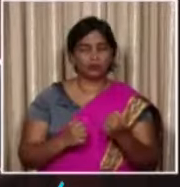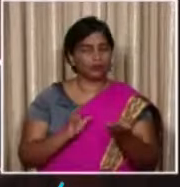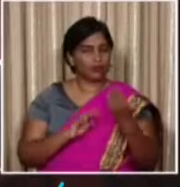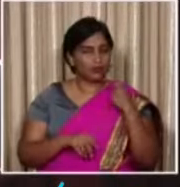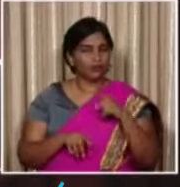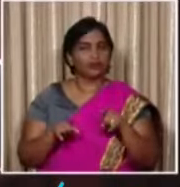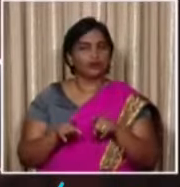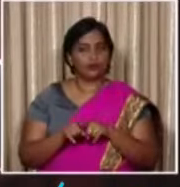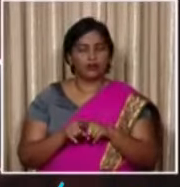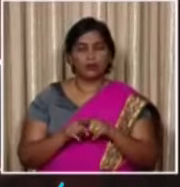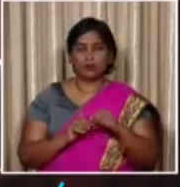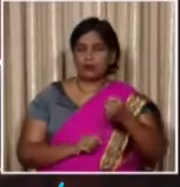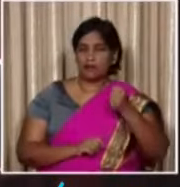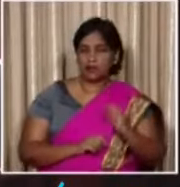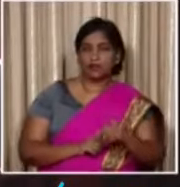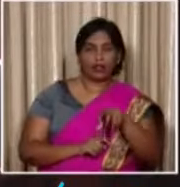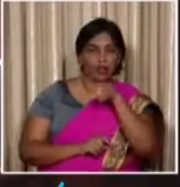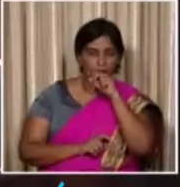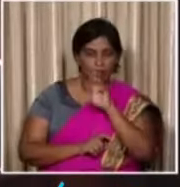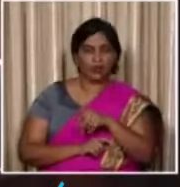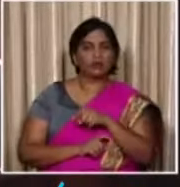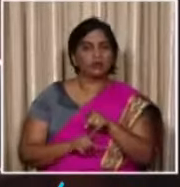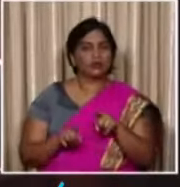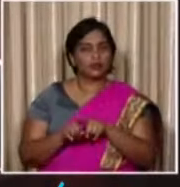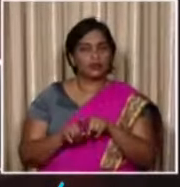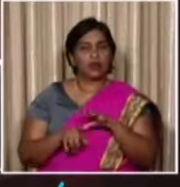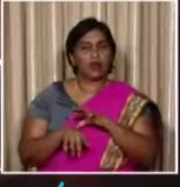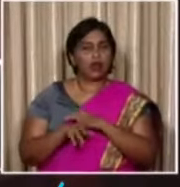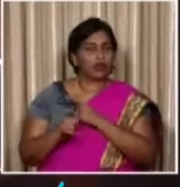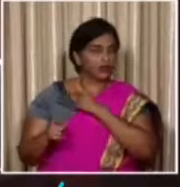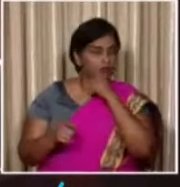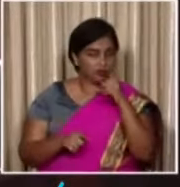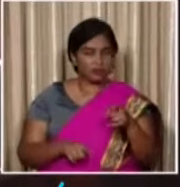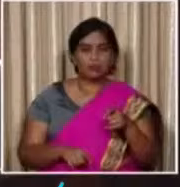වගේම ප්‍රචණ්ඩත්වයෙන් වැඩි සතුන් ඇති කරනවා ගොඩක් වෙලාවට රෝහල් වලට ගියාම